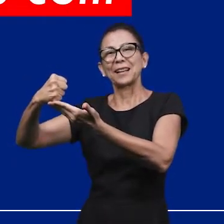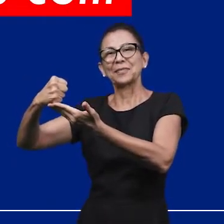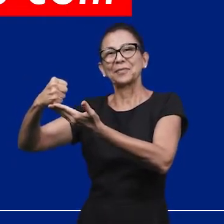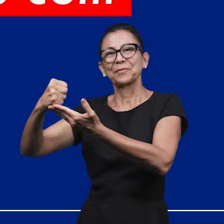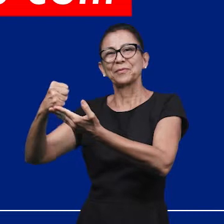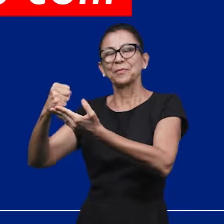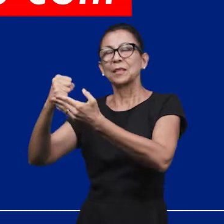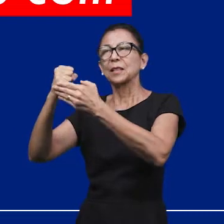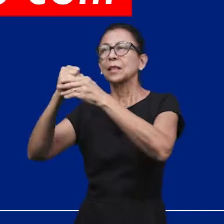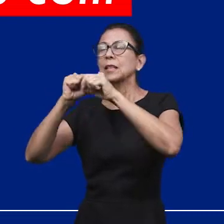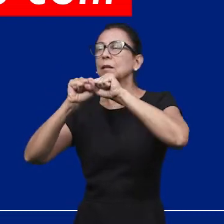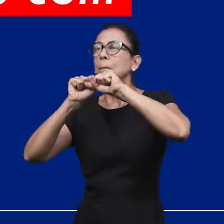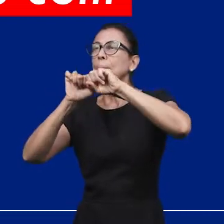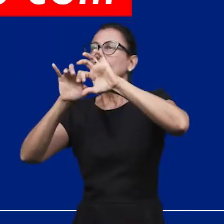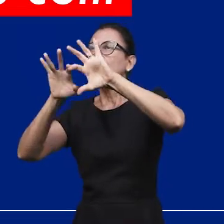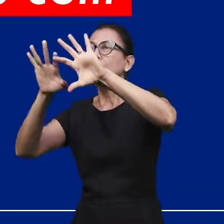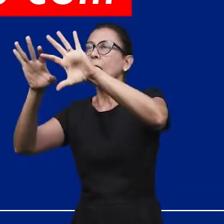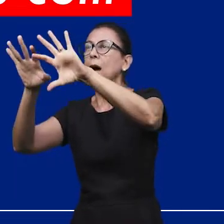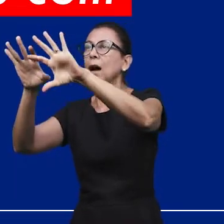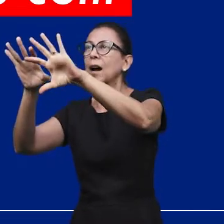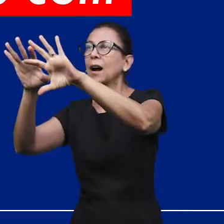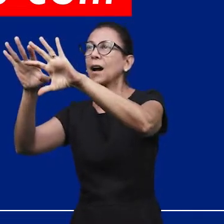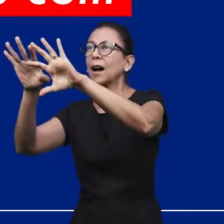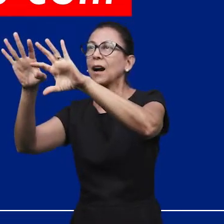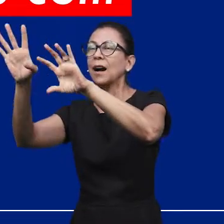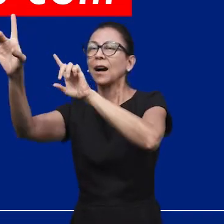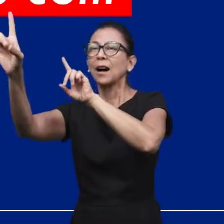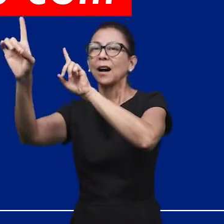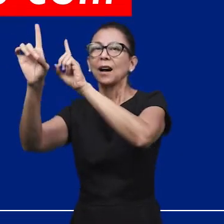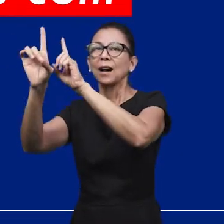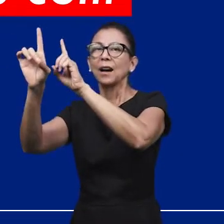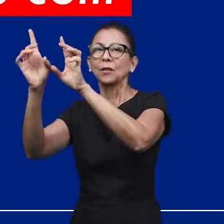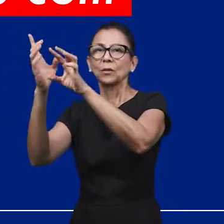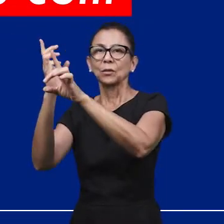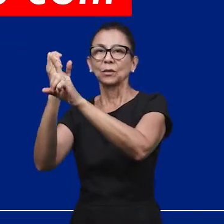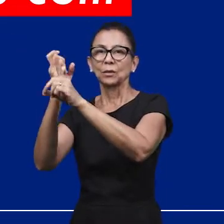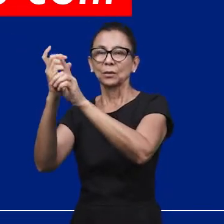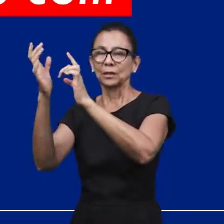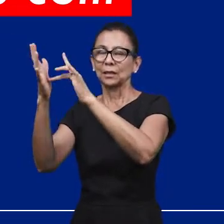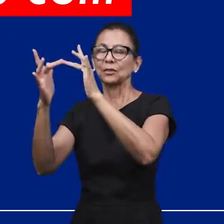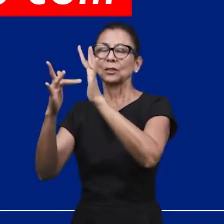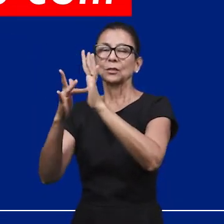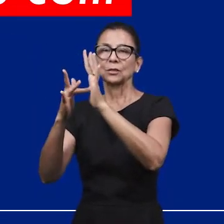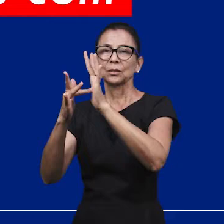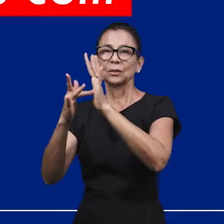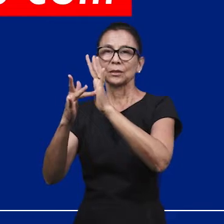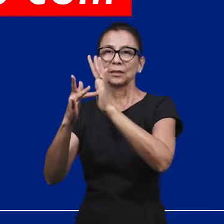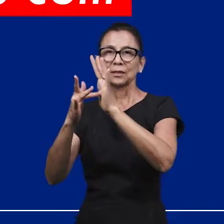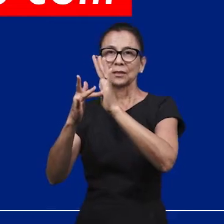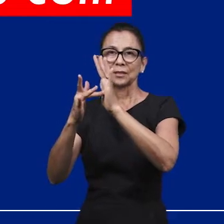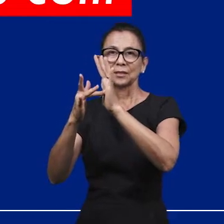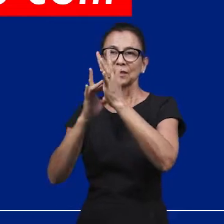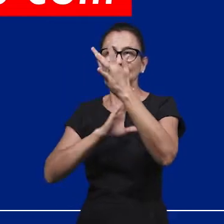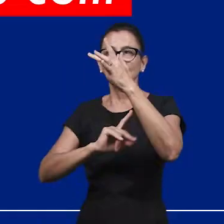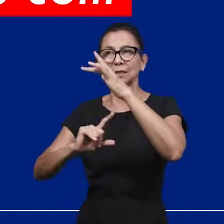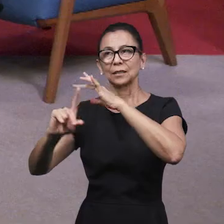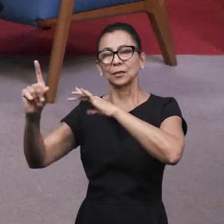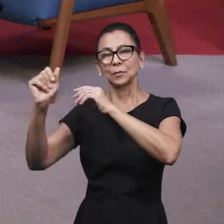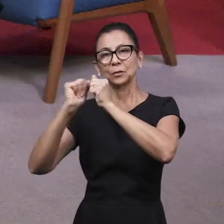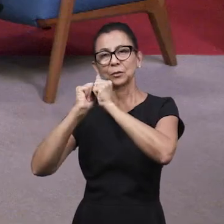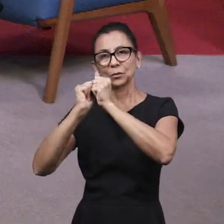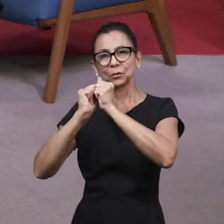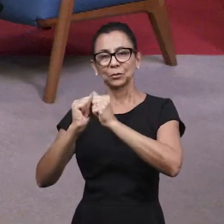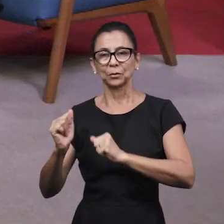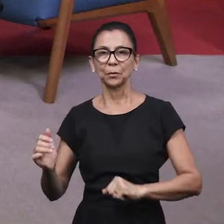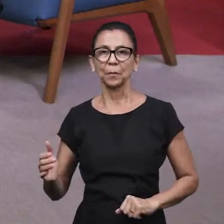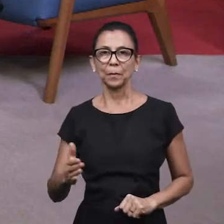les airs, et ainsi nous serons pour toujours avec le Seigneur. Le Seigneur Jésus, juste pour rappeler, il